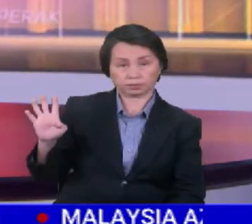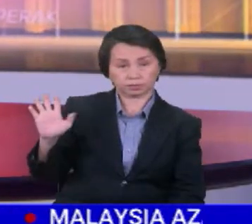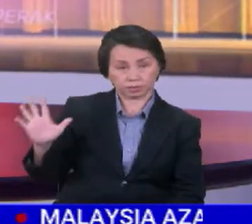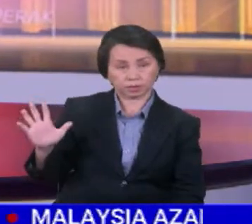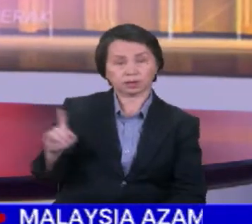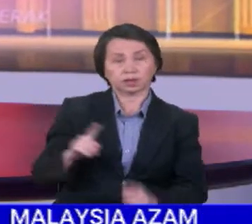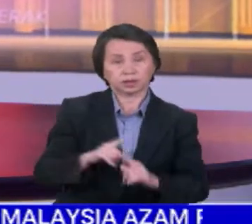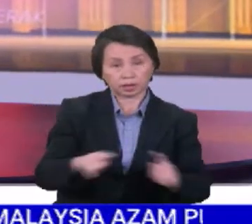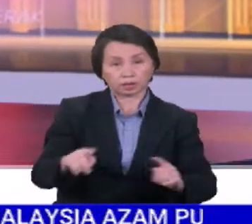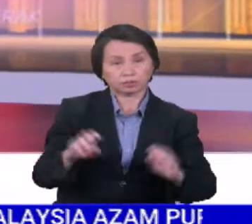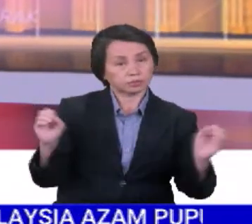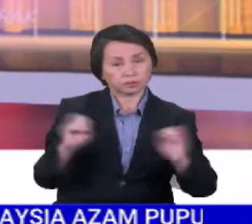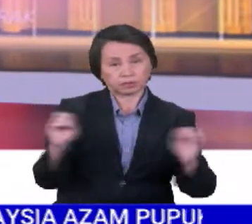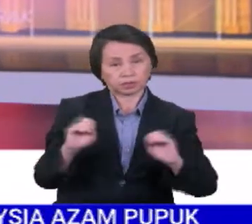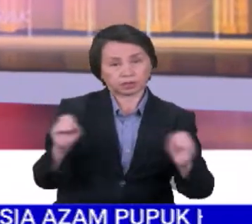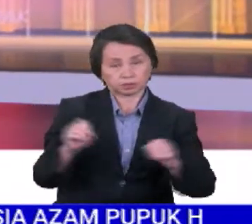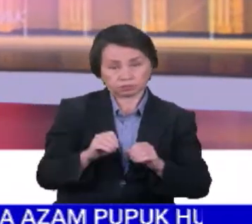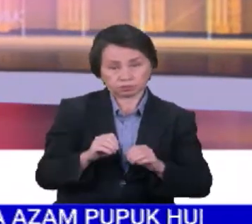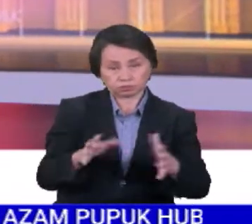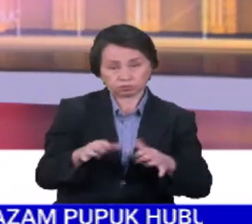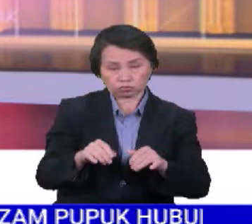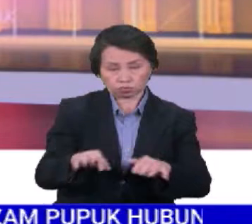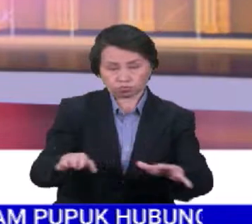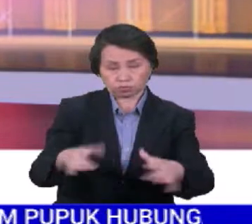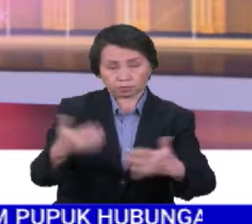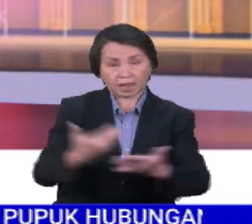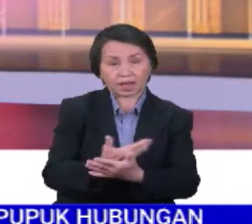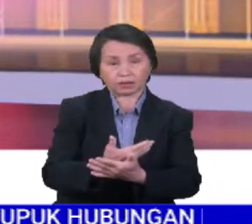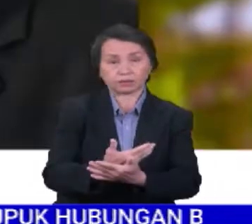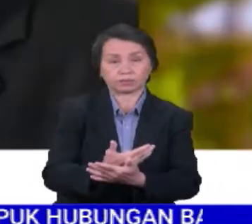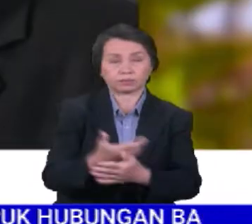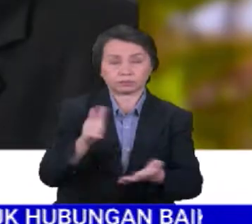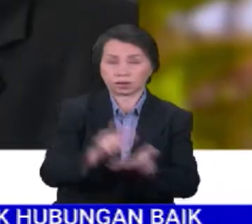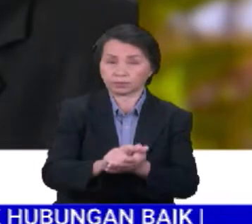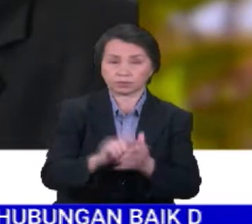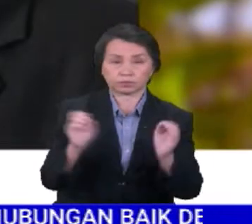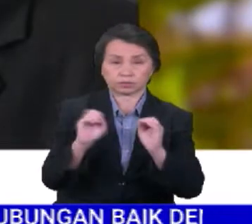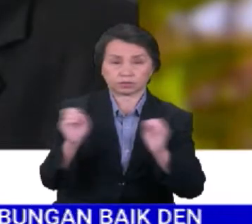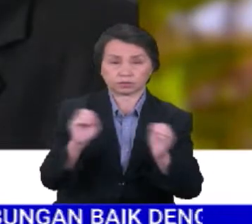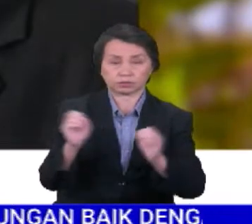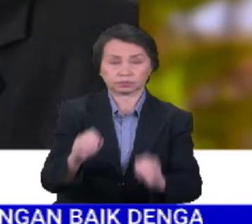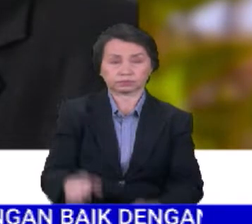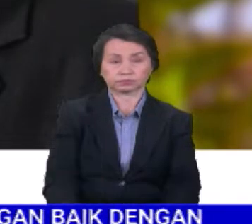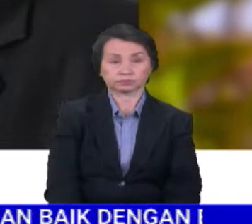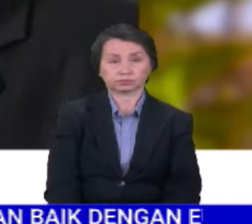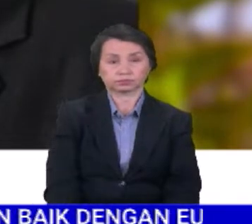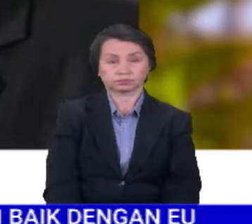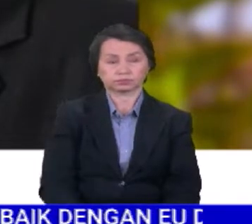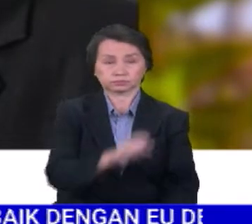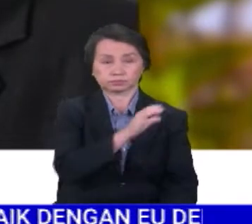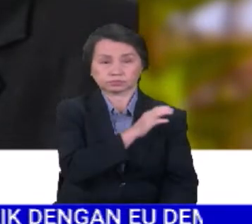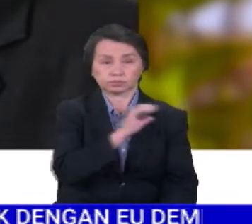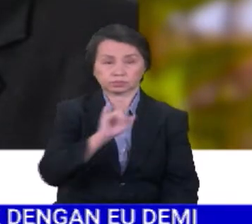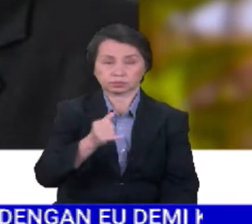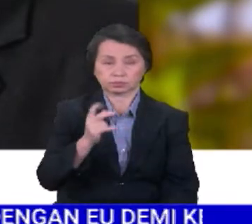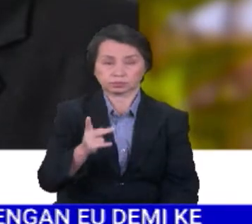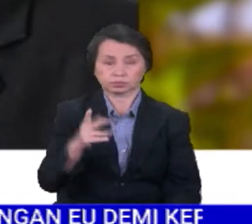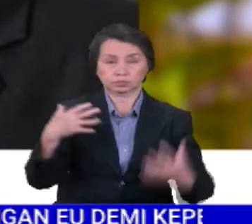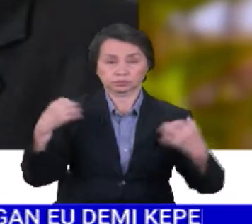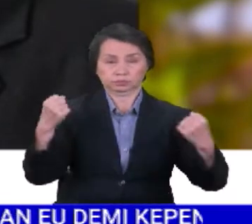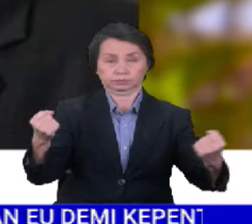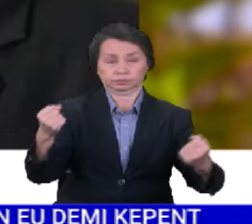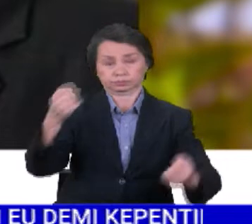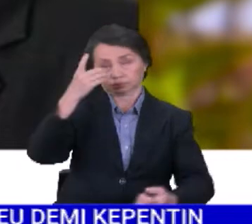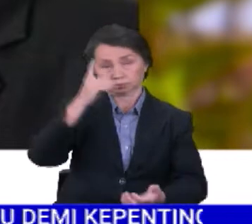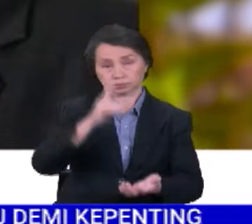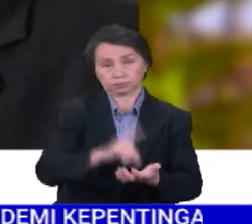bagaimanun tiada wabak bahu dilaporkan pengerusi jawatankuasa kesihatan kerajaan tempatan Negeri